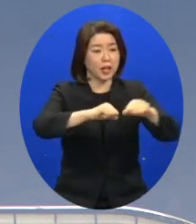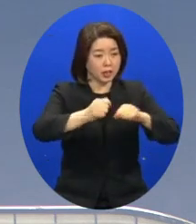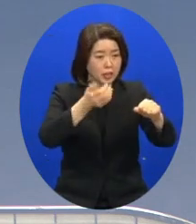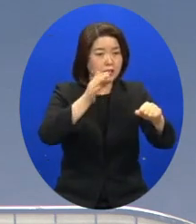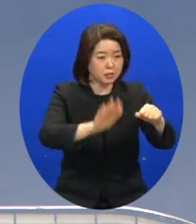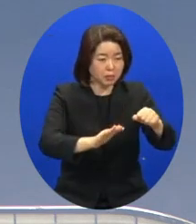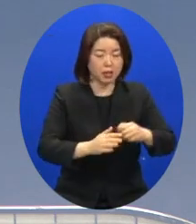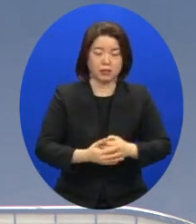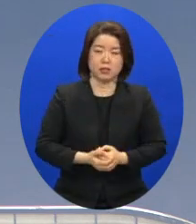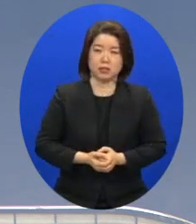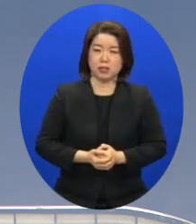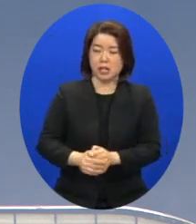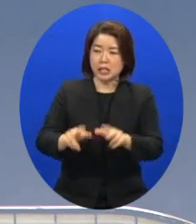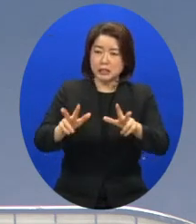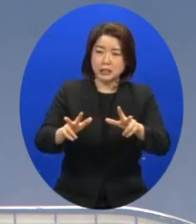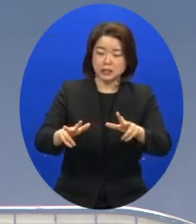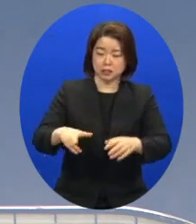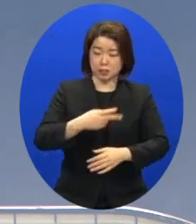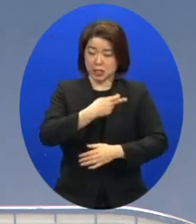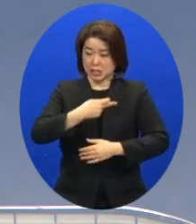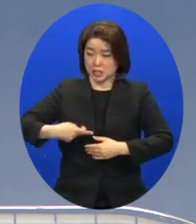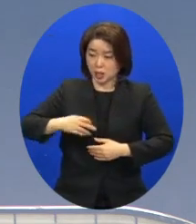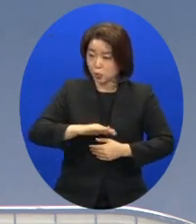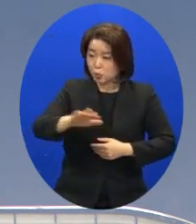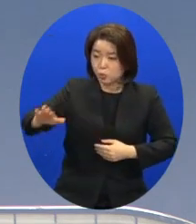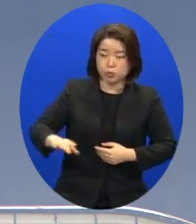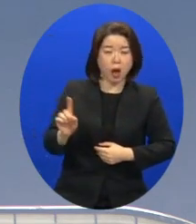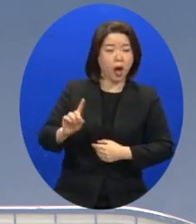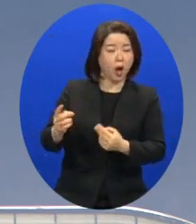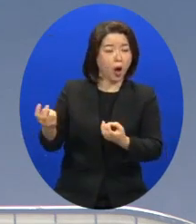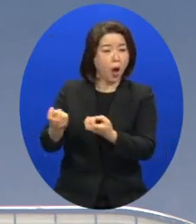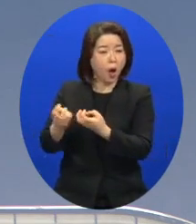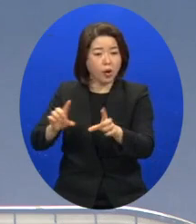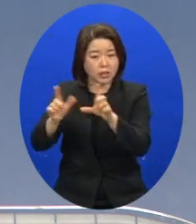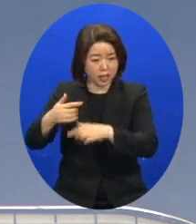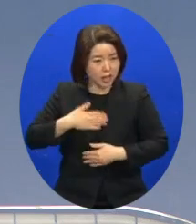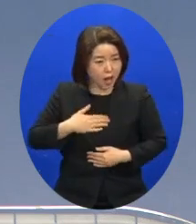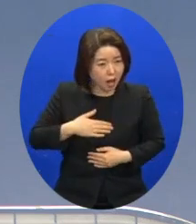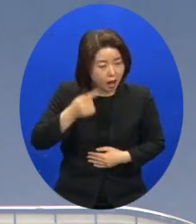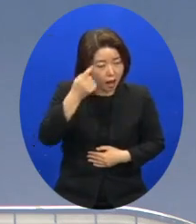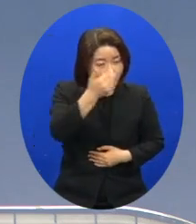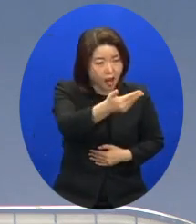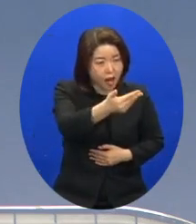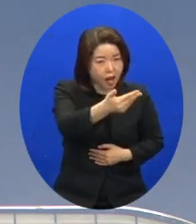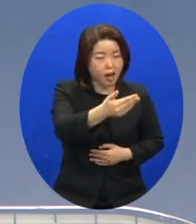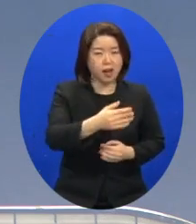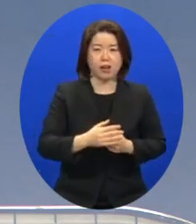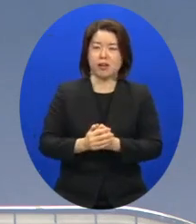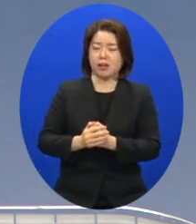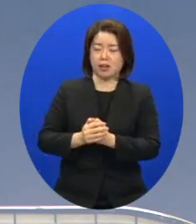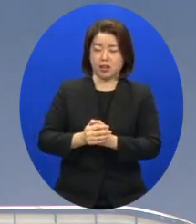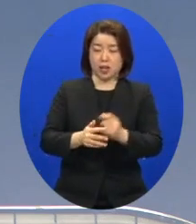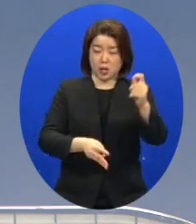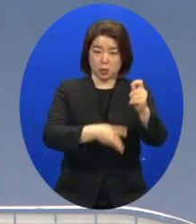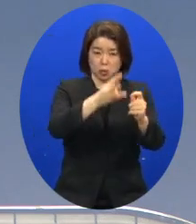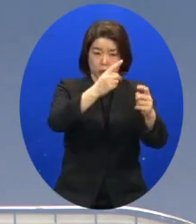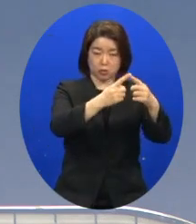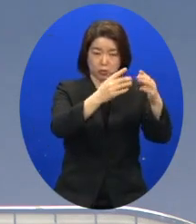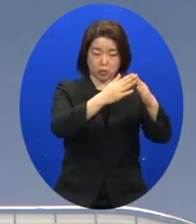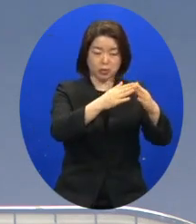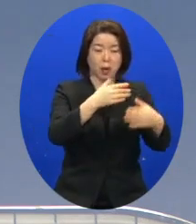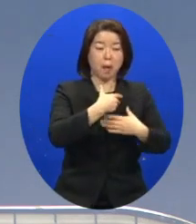하지만 지금 사도들이 누리는 어떻게 사는 줄 아십니까 고린도 교회에서 편안하게 목회할 수 있는데